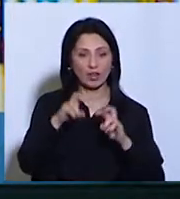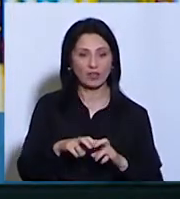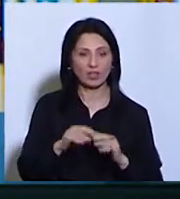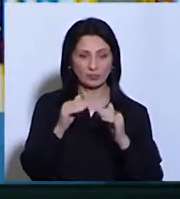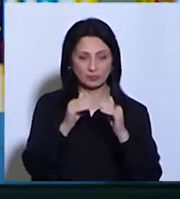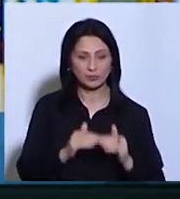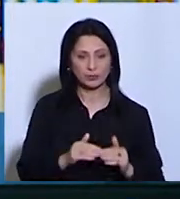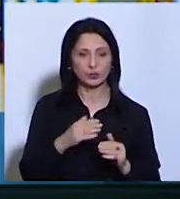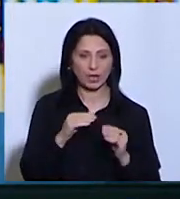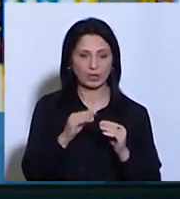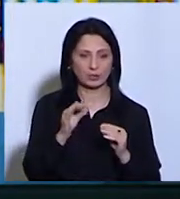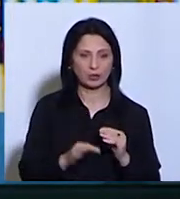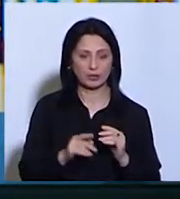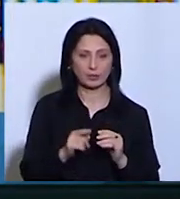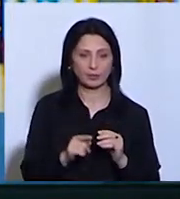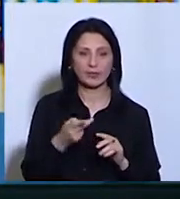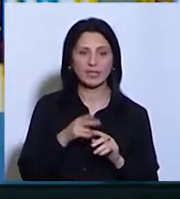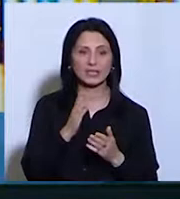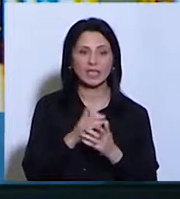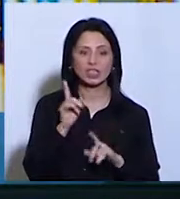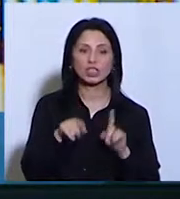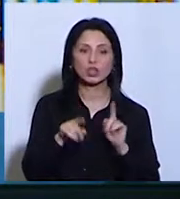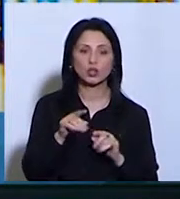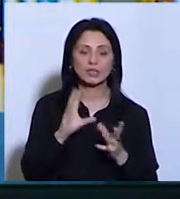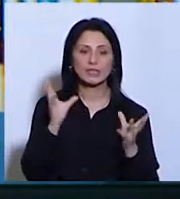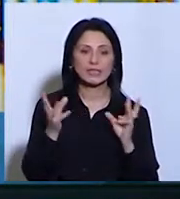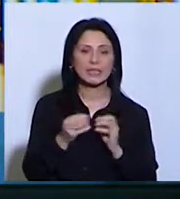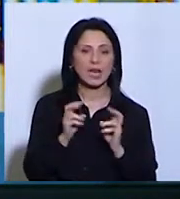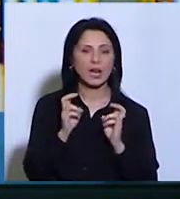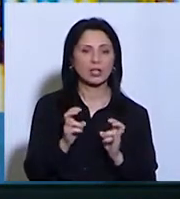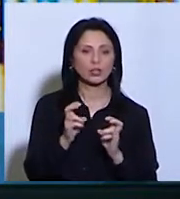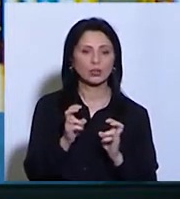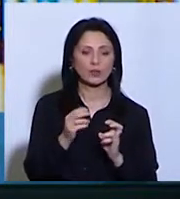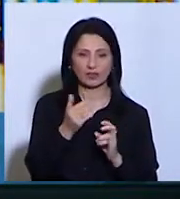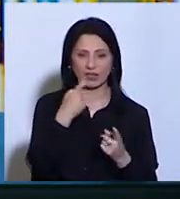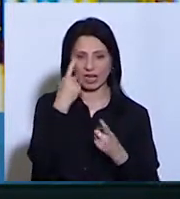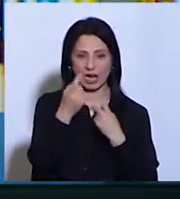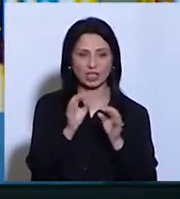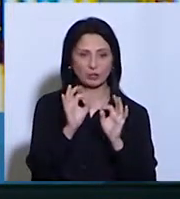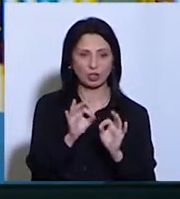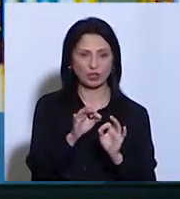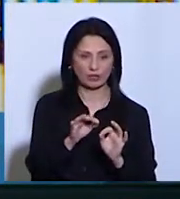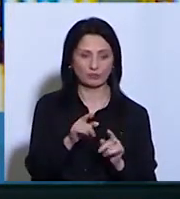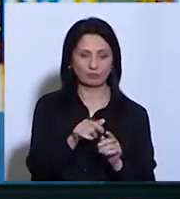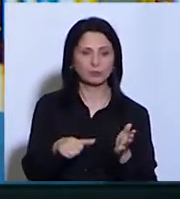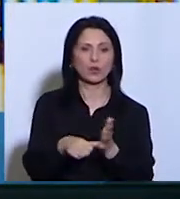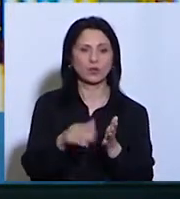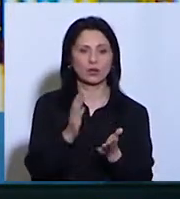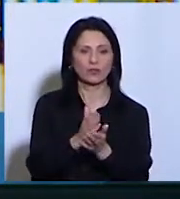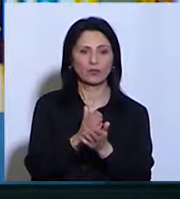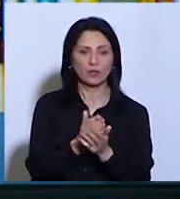იყოს ჩამოსული უკვე 10%-ამდე. ეს არის ზოგადად საერთო ეგრეთ წოდებული, აი თქვენი გადაცემა სწორედ ამას ემსახურება, ხო,